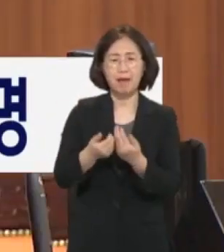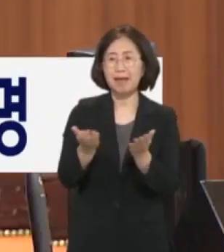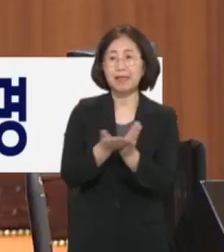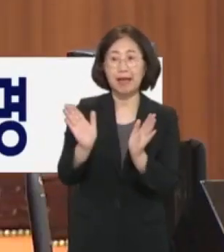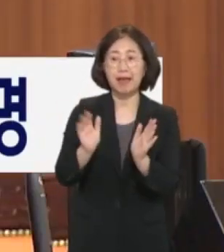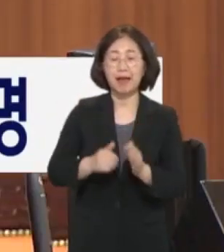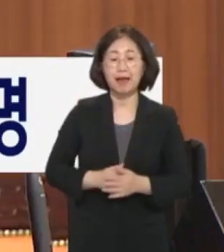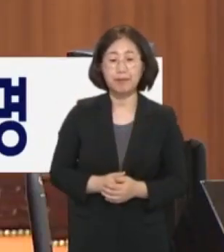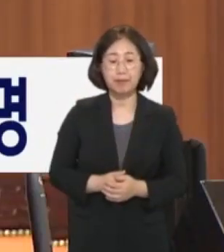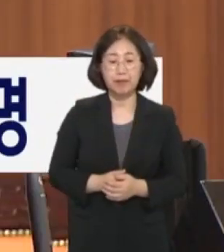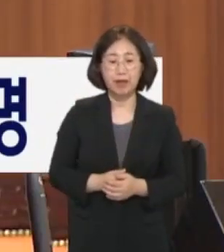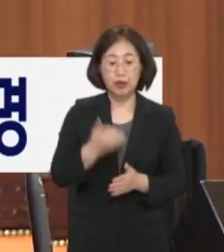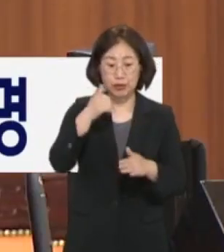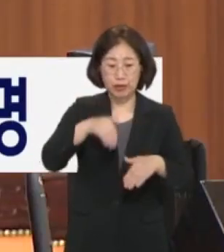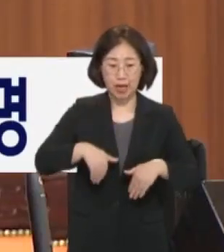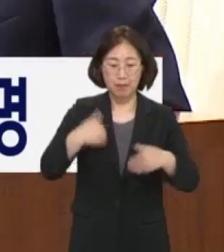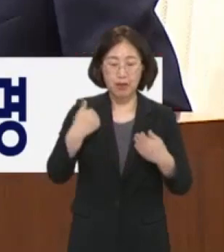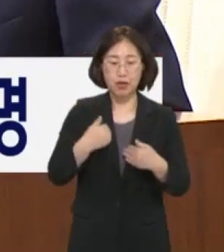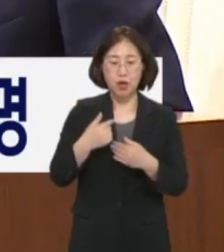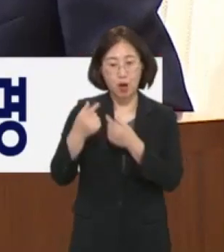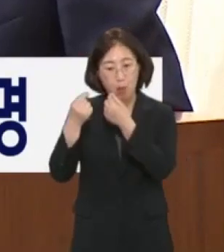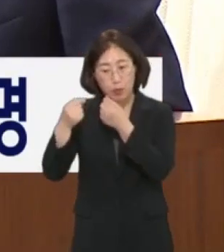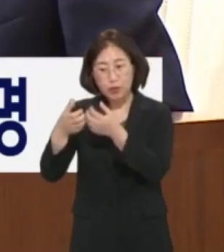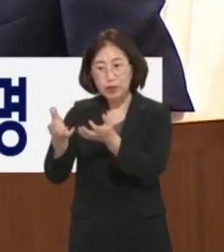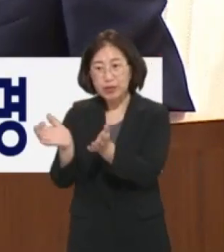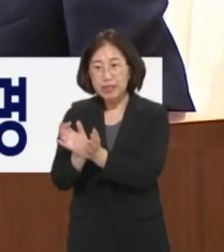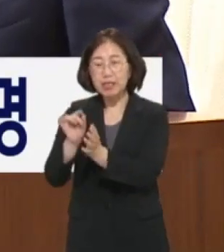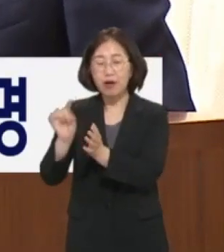밝혔습니다. 현재 충남에서는 보수 진영을